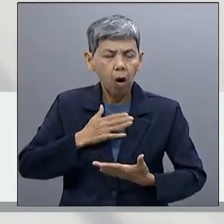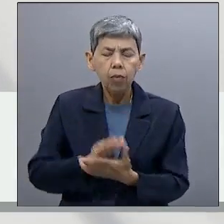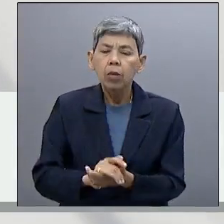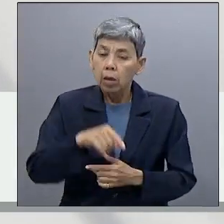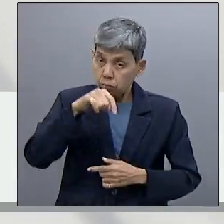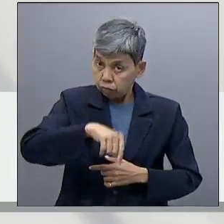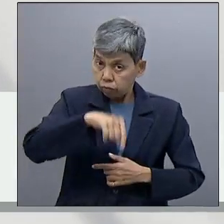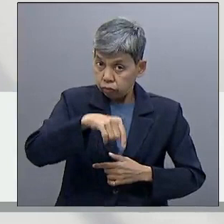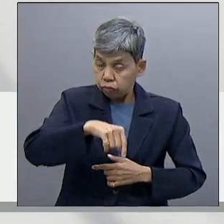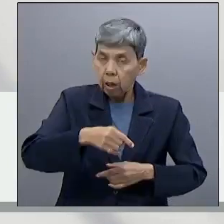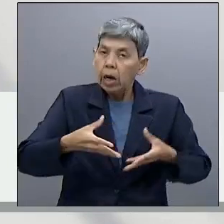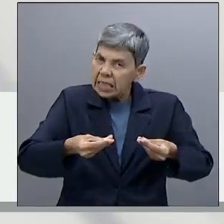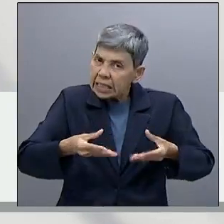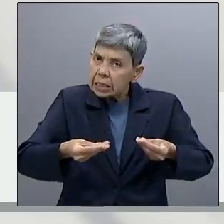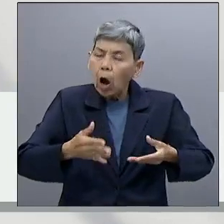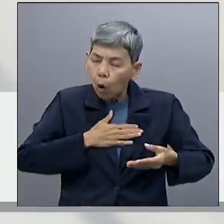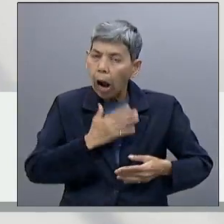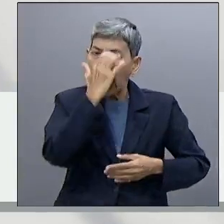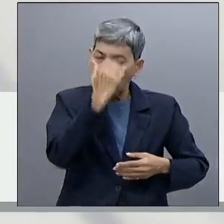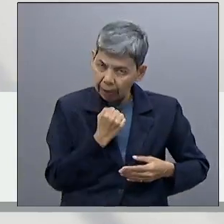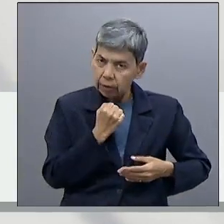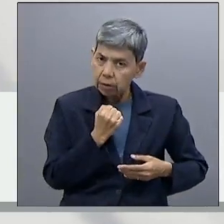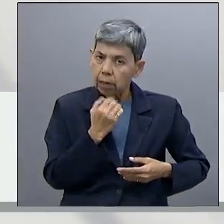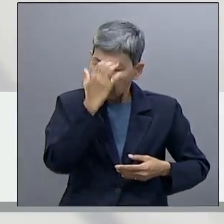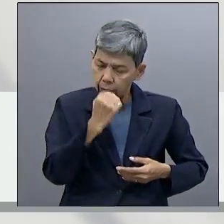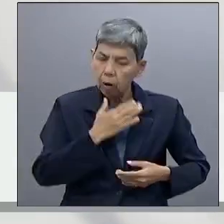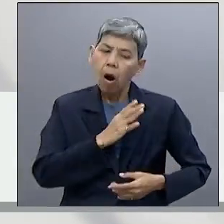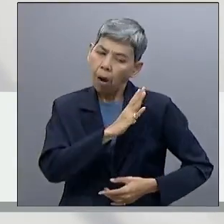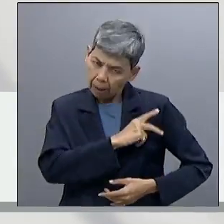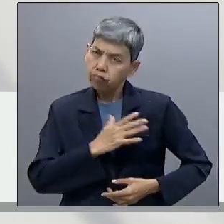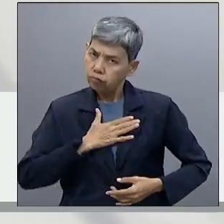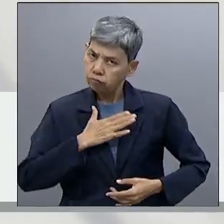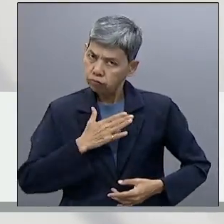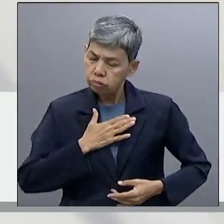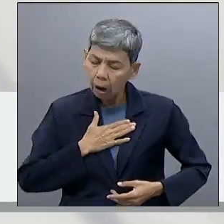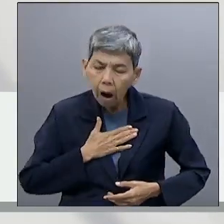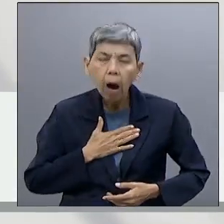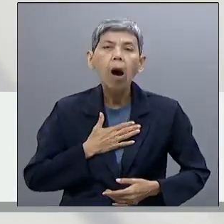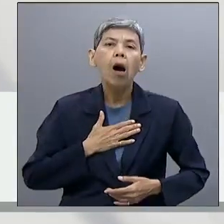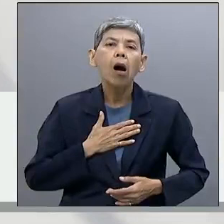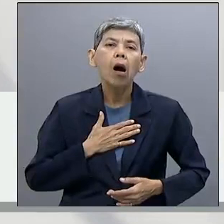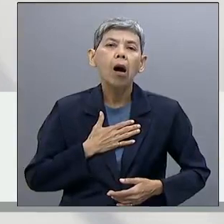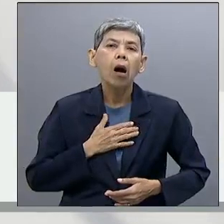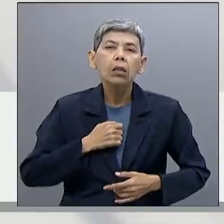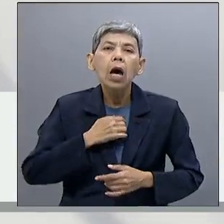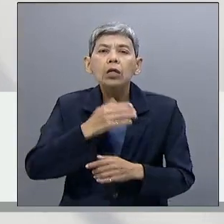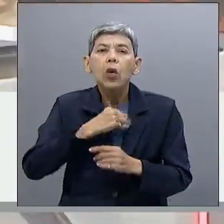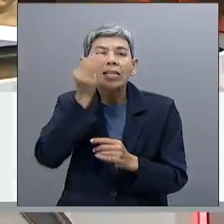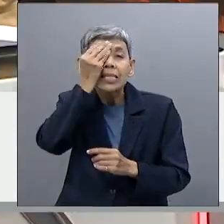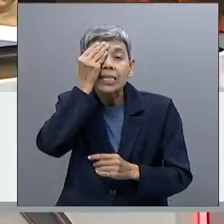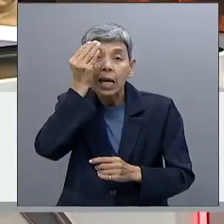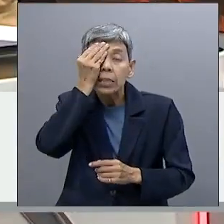นนี้เป็นของฮามาสเป็นของปาเลสไตน์ทีนี้อิสราเอลเ